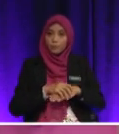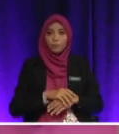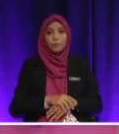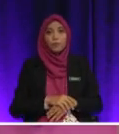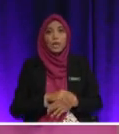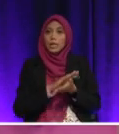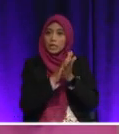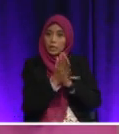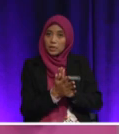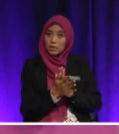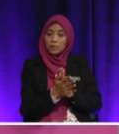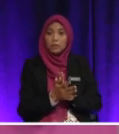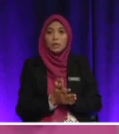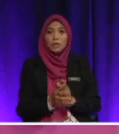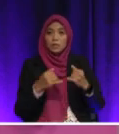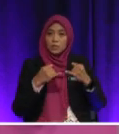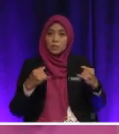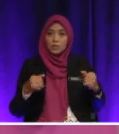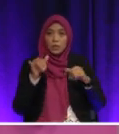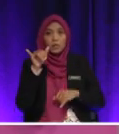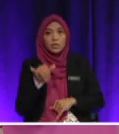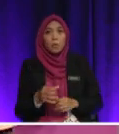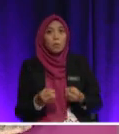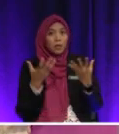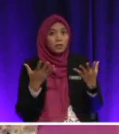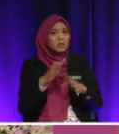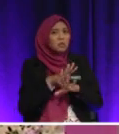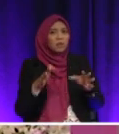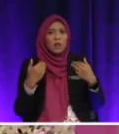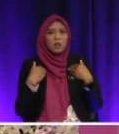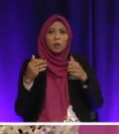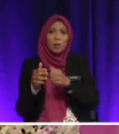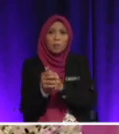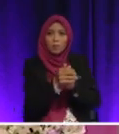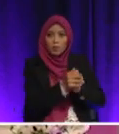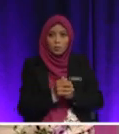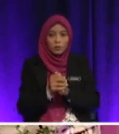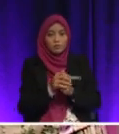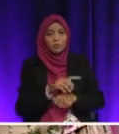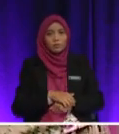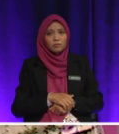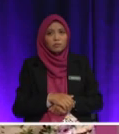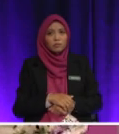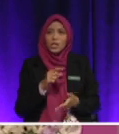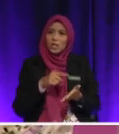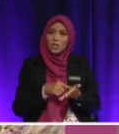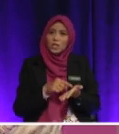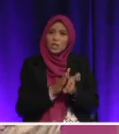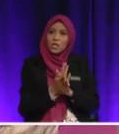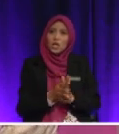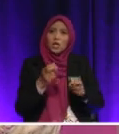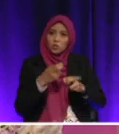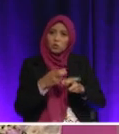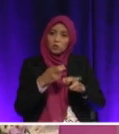berbagaian sistem pendidikan ini menyebabkan tidak ada perpaduan di kalangan penduduk jadi ini menyukakan use untuk